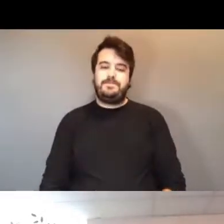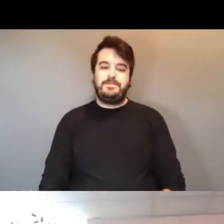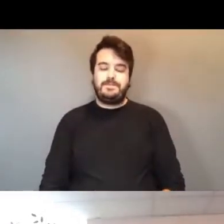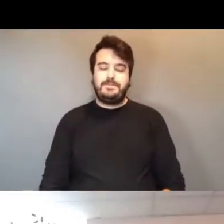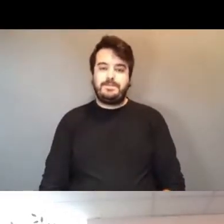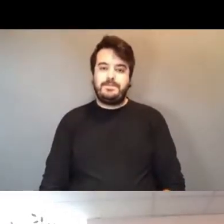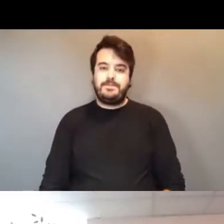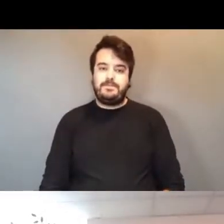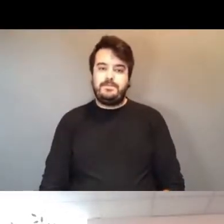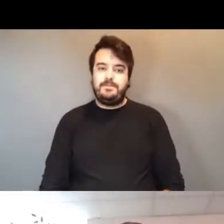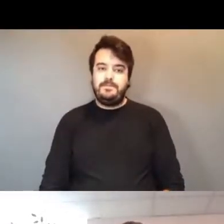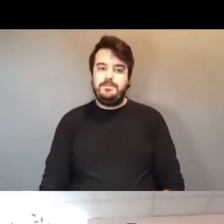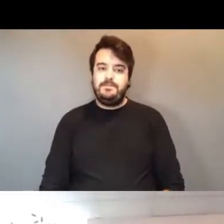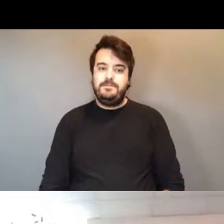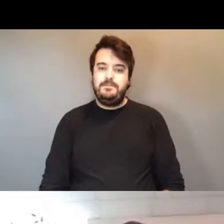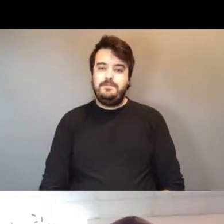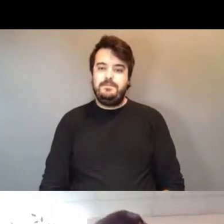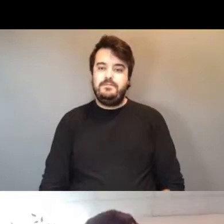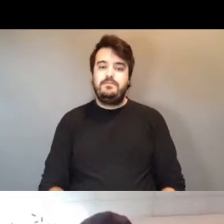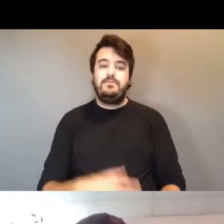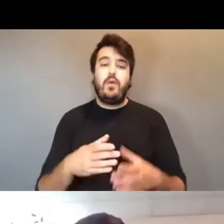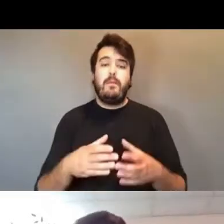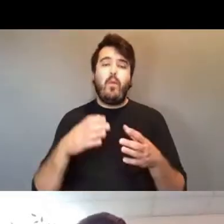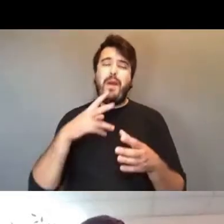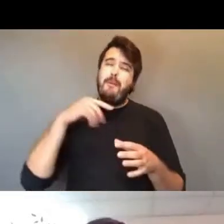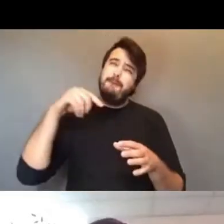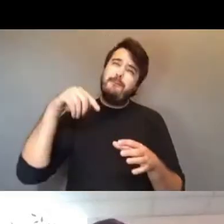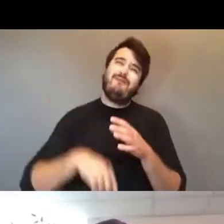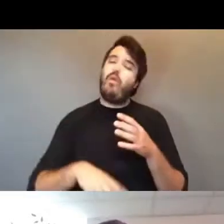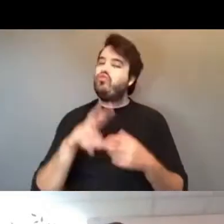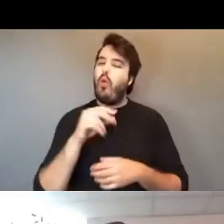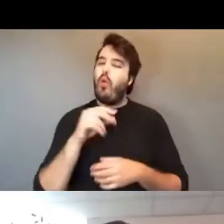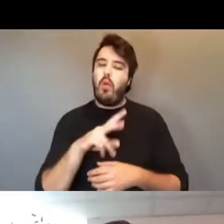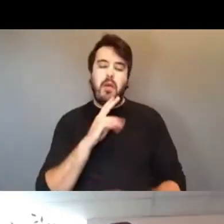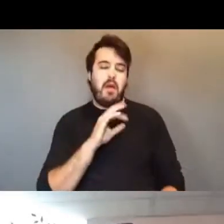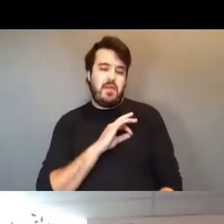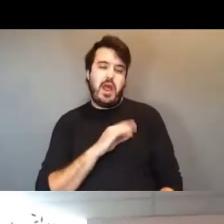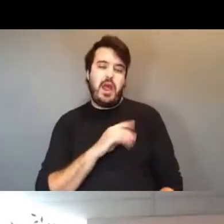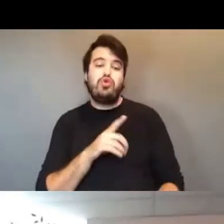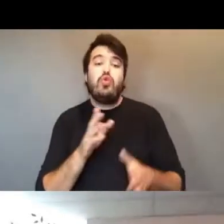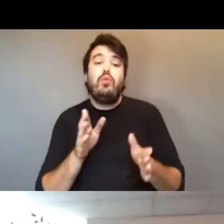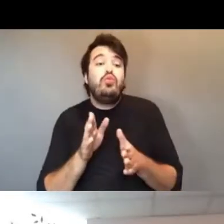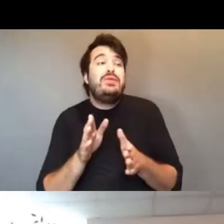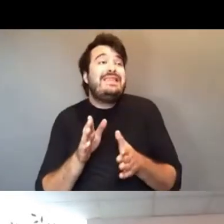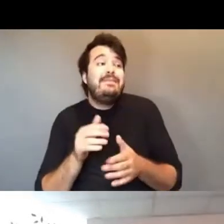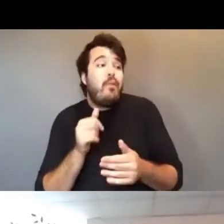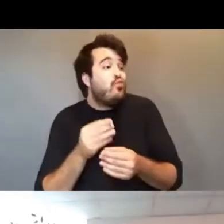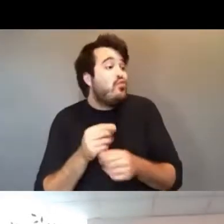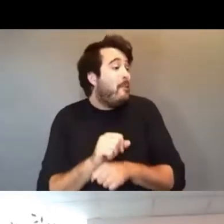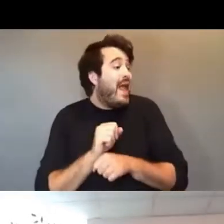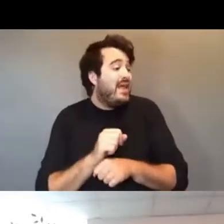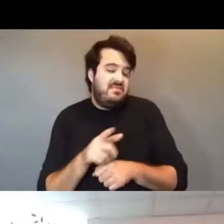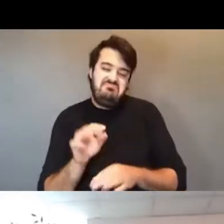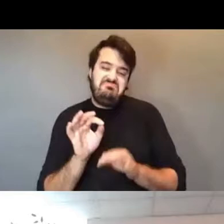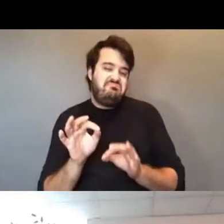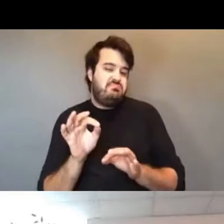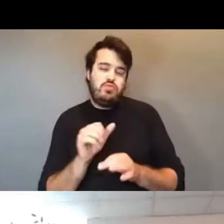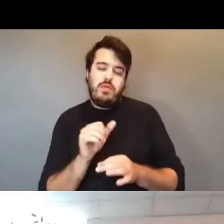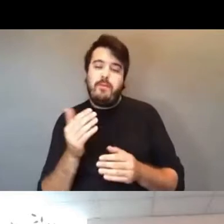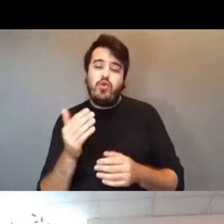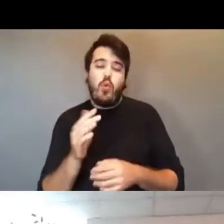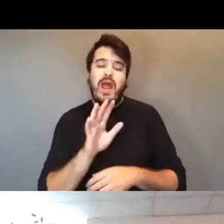Puis, ça n'a pas besoin de pot très profond. Donc, ça, c'est un avantage quand vous avez des petits espaces. Et ça a juste besoin de 5 à